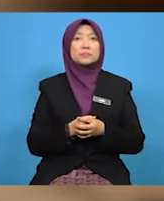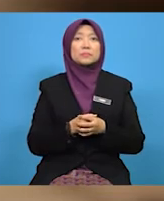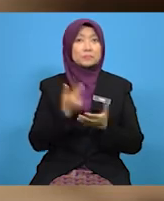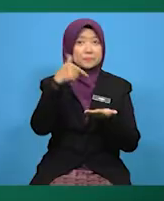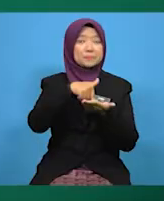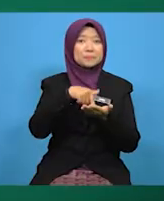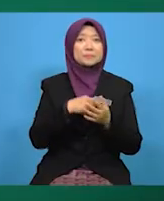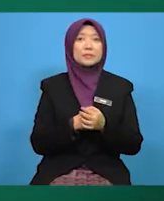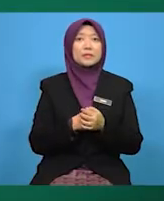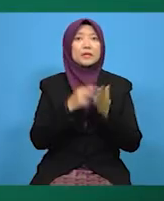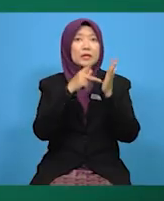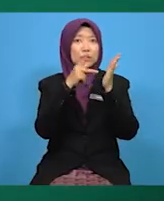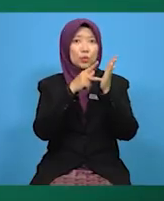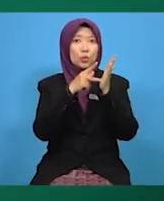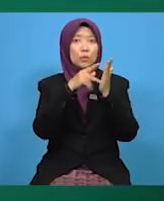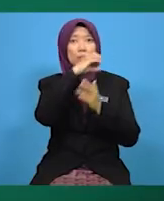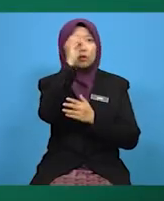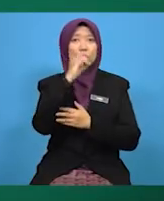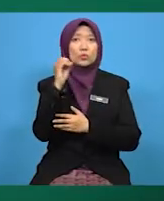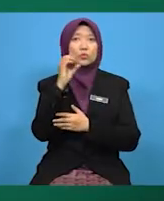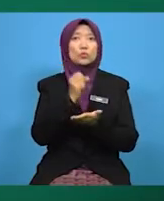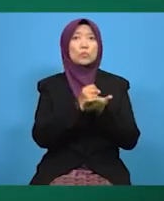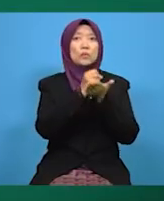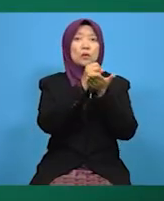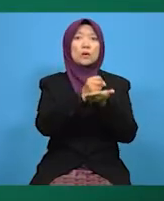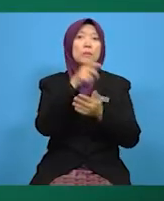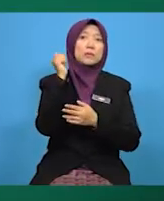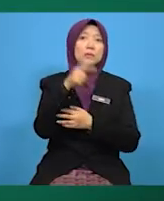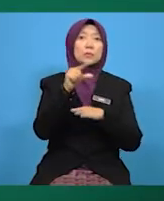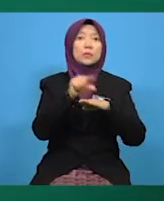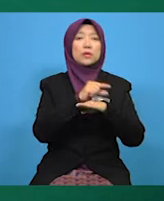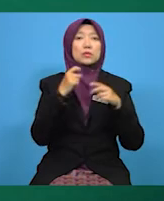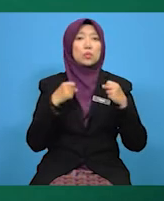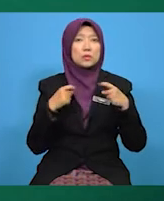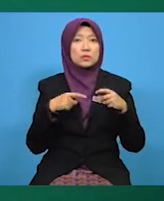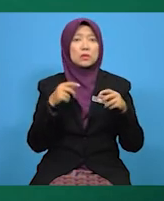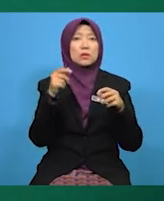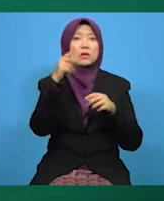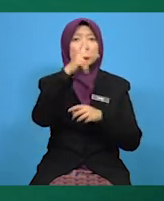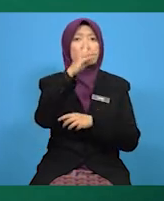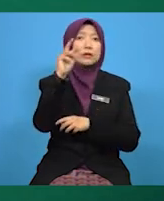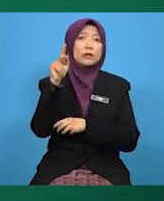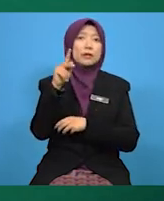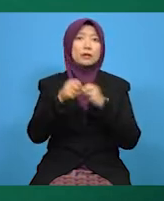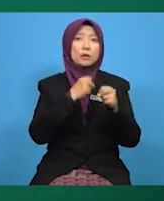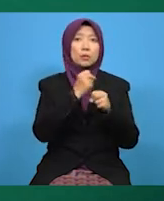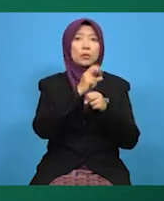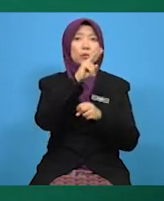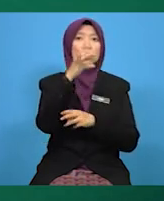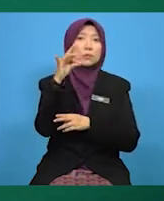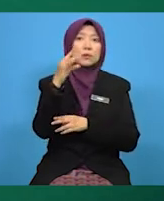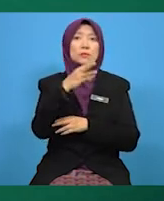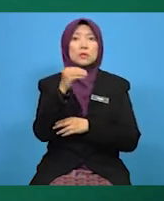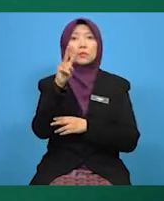seterusnya. Hitung peratus sumbangan sektor awam terhadap KDNK pada tahun 2018